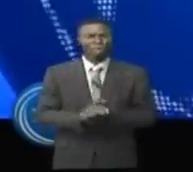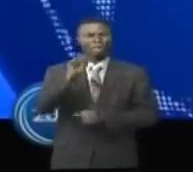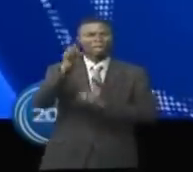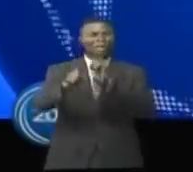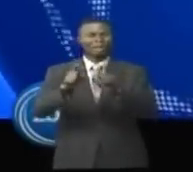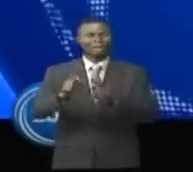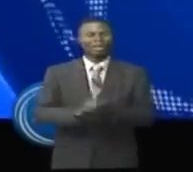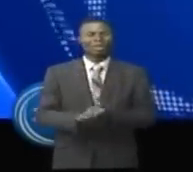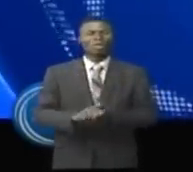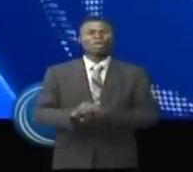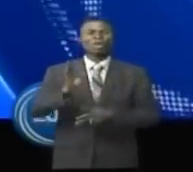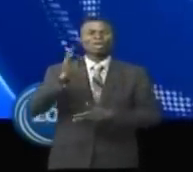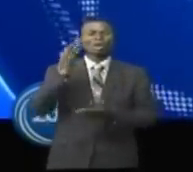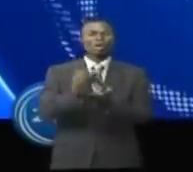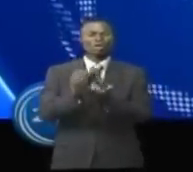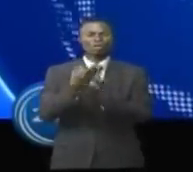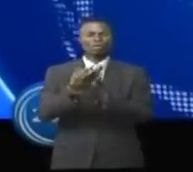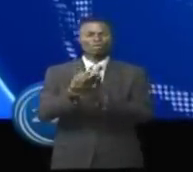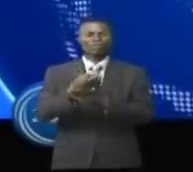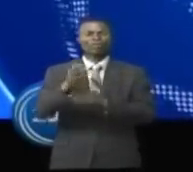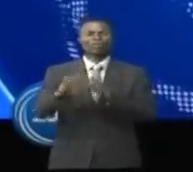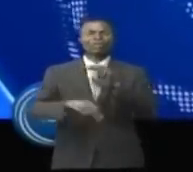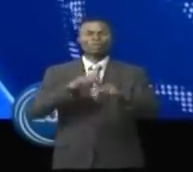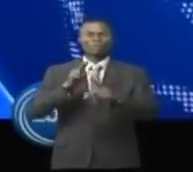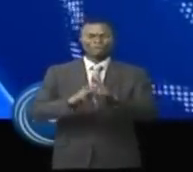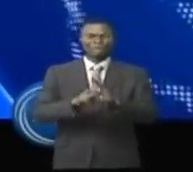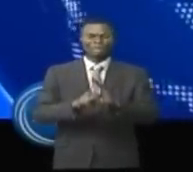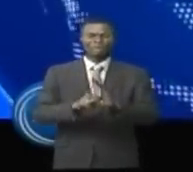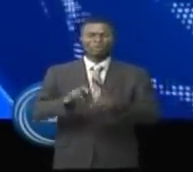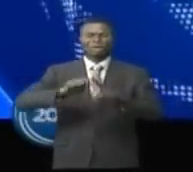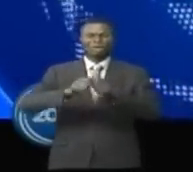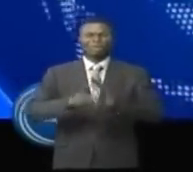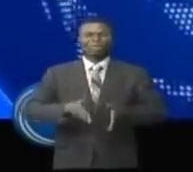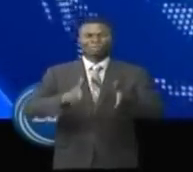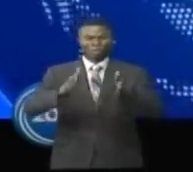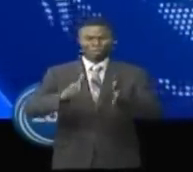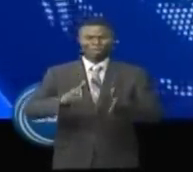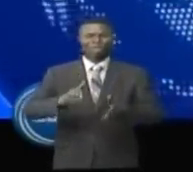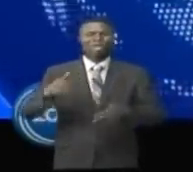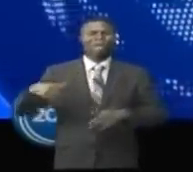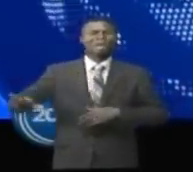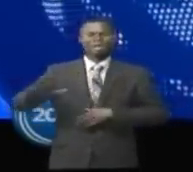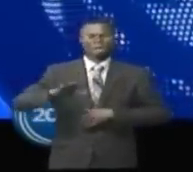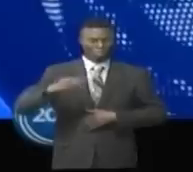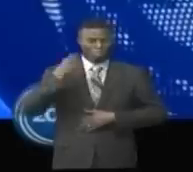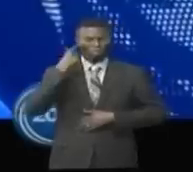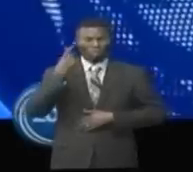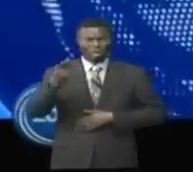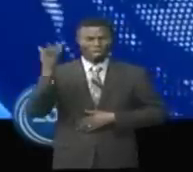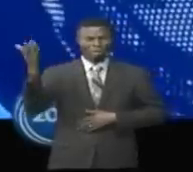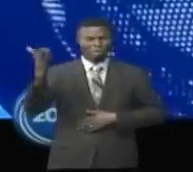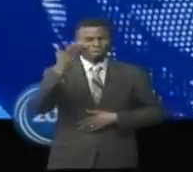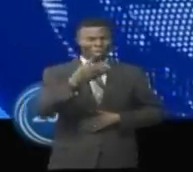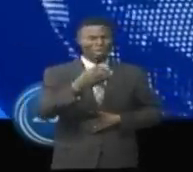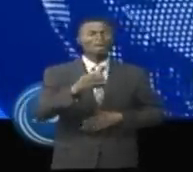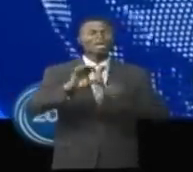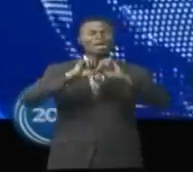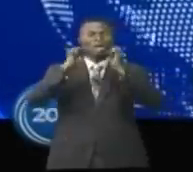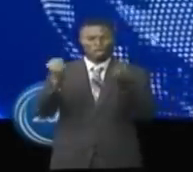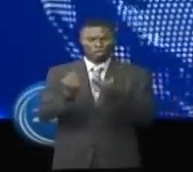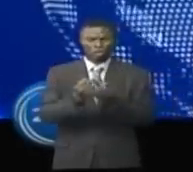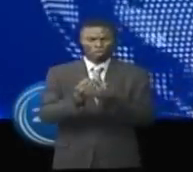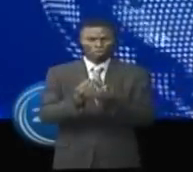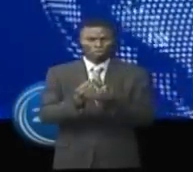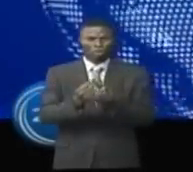en général, des états financiers du FONER. Donc, on regardait si le FONER, premièrement,